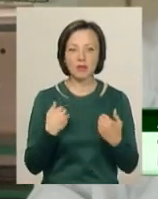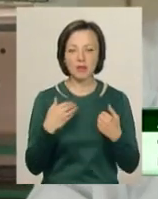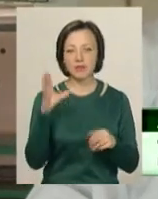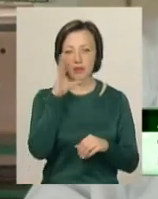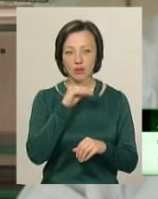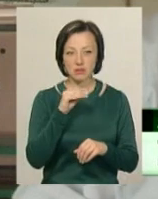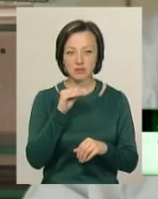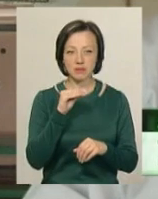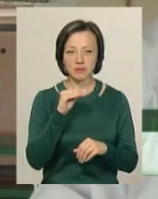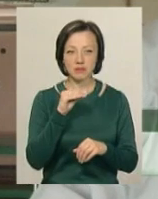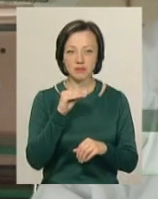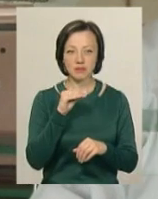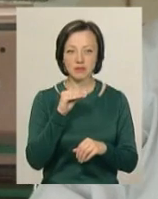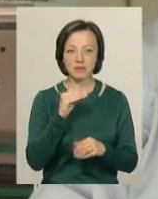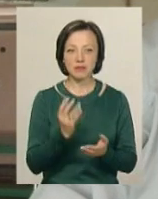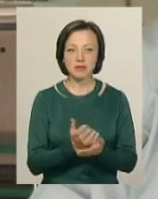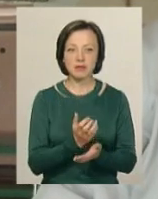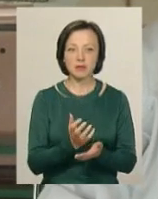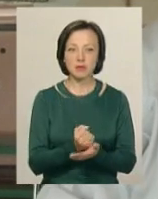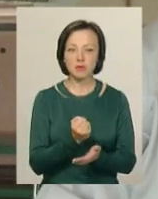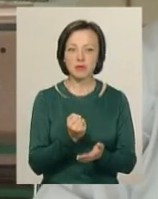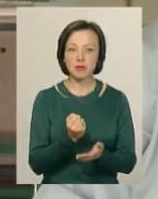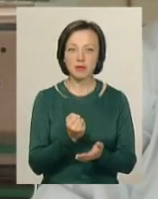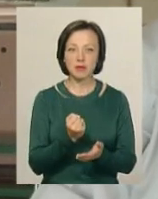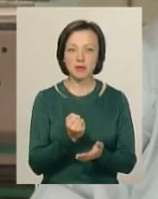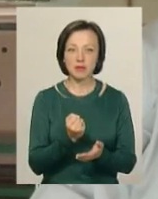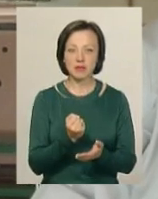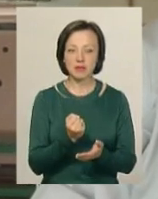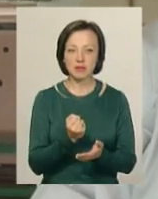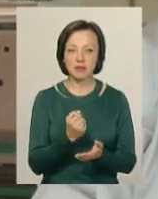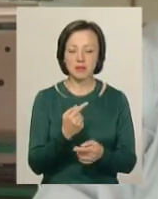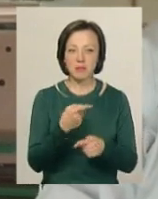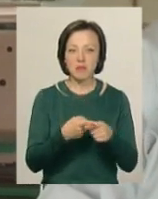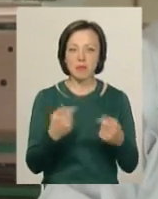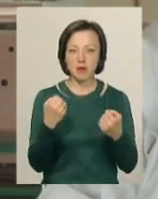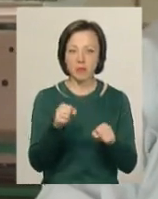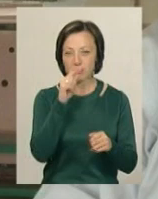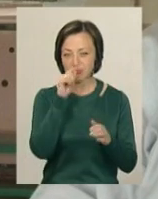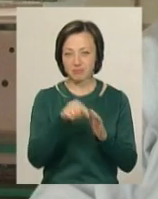вдалося якби заробити в азарі, це напівперемога, якби я її пробила,